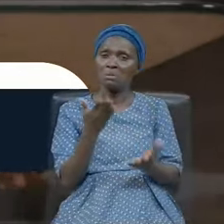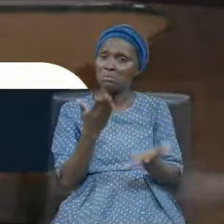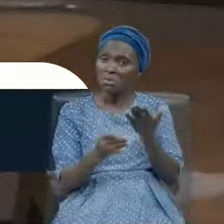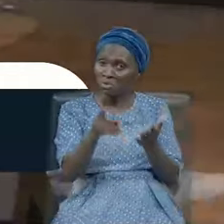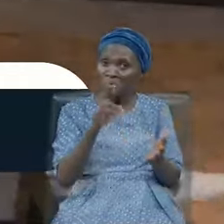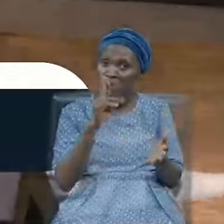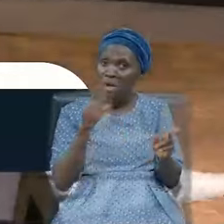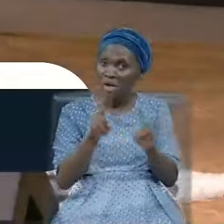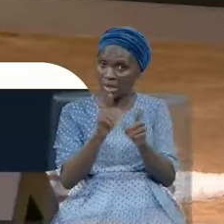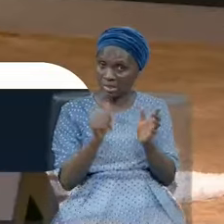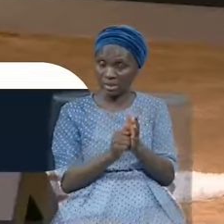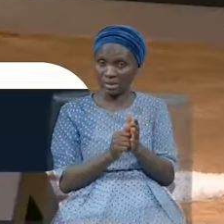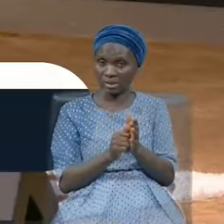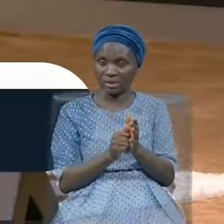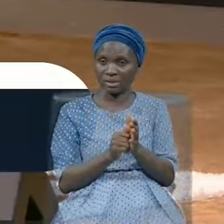nous disent que oui,